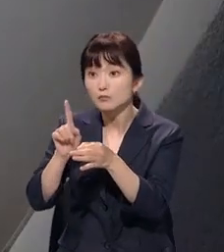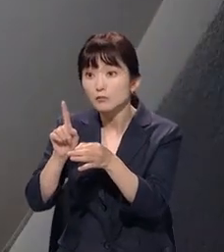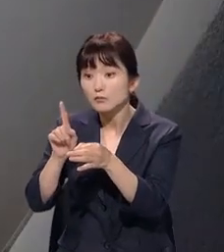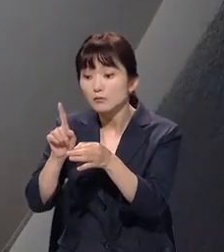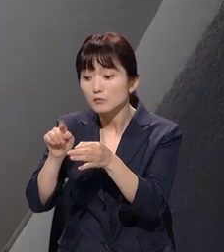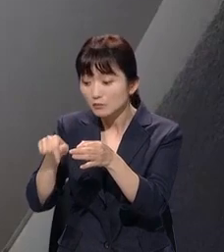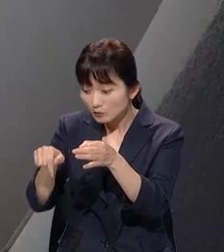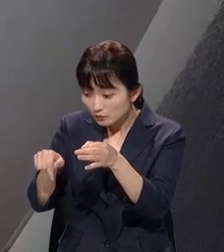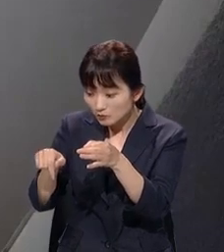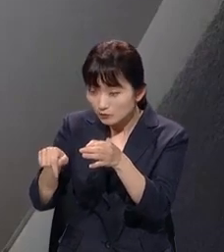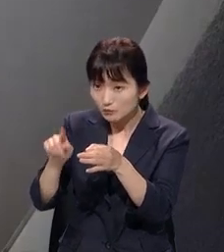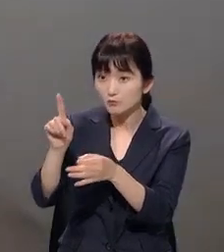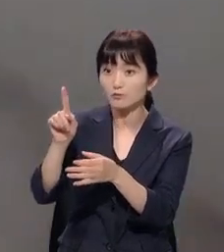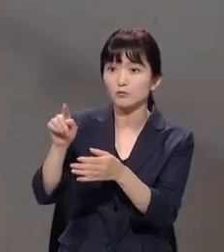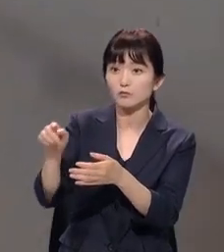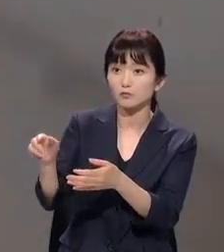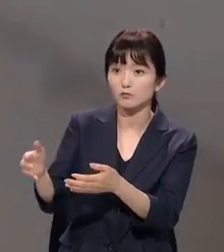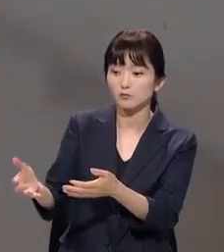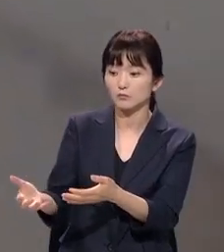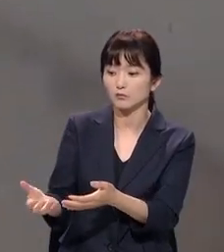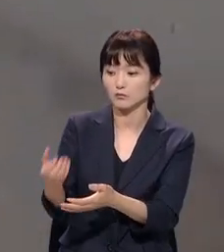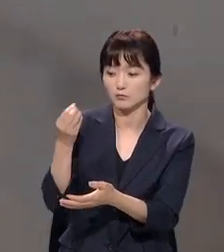어 어 바로